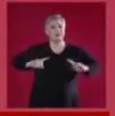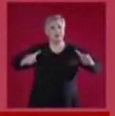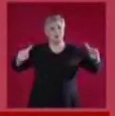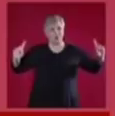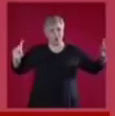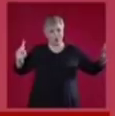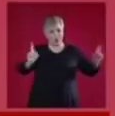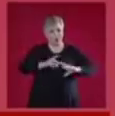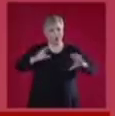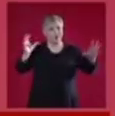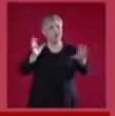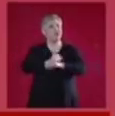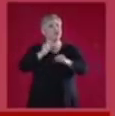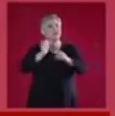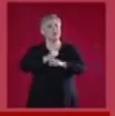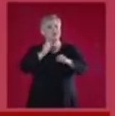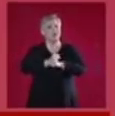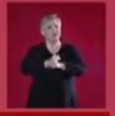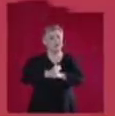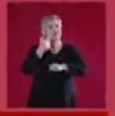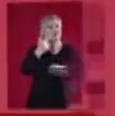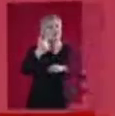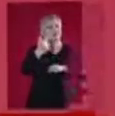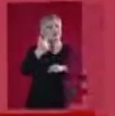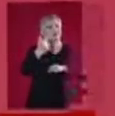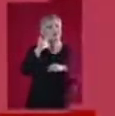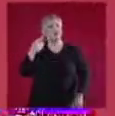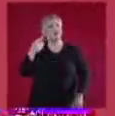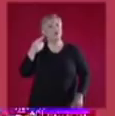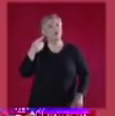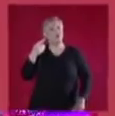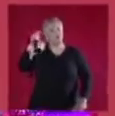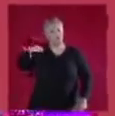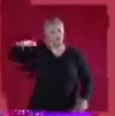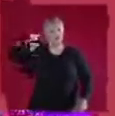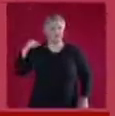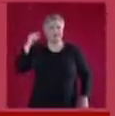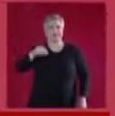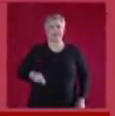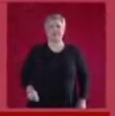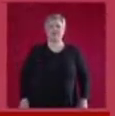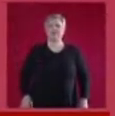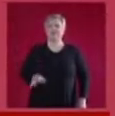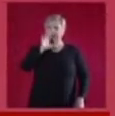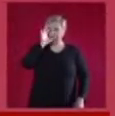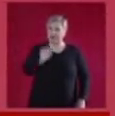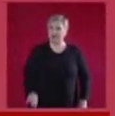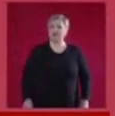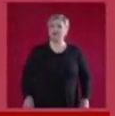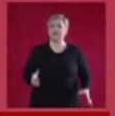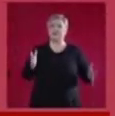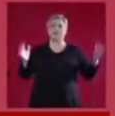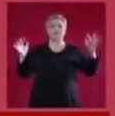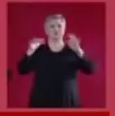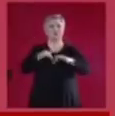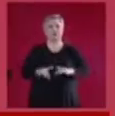συγκεντρώσεις μας παντού βρίσκουν ανταπόκριση και πράγμα αυτή η